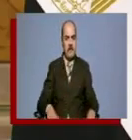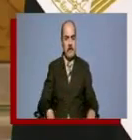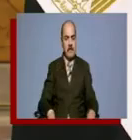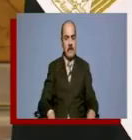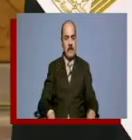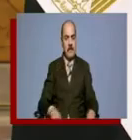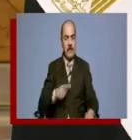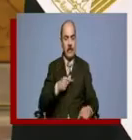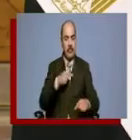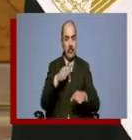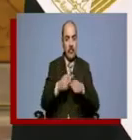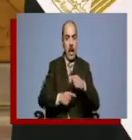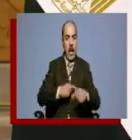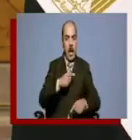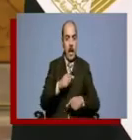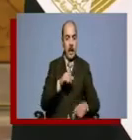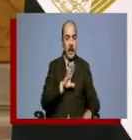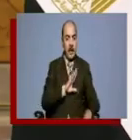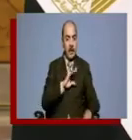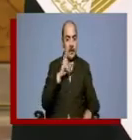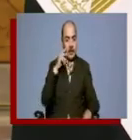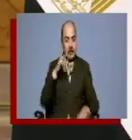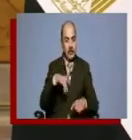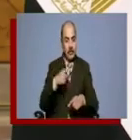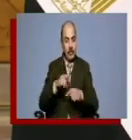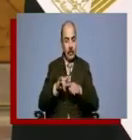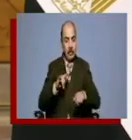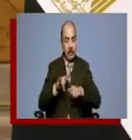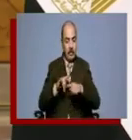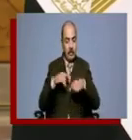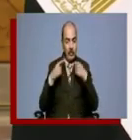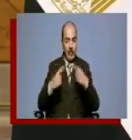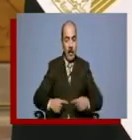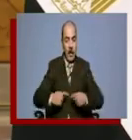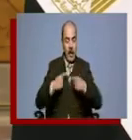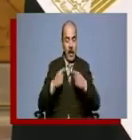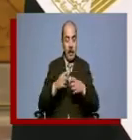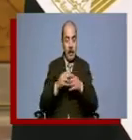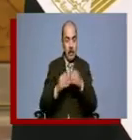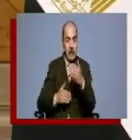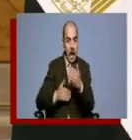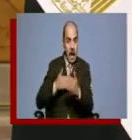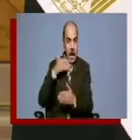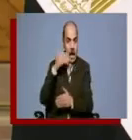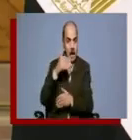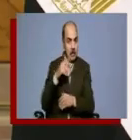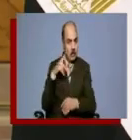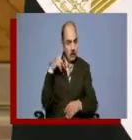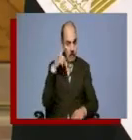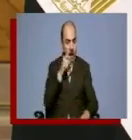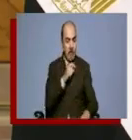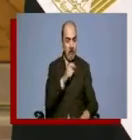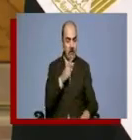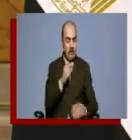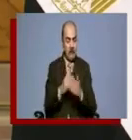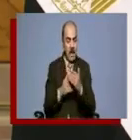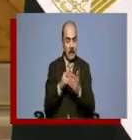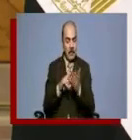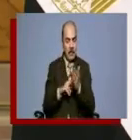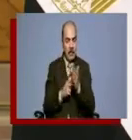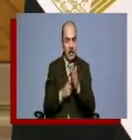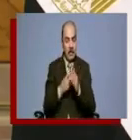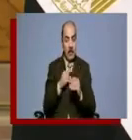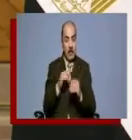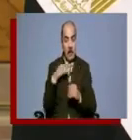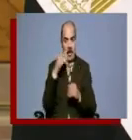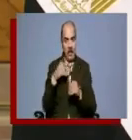اللي بيضرب مستشفى الشفاء وعدد الاطفال اللي عند الاسرائيليين فهو عنده المعلومه الصحيحه لكنه عنده المنهج الغلط بياخد المعلومه الصحيحه